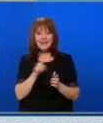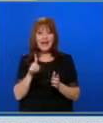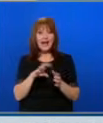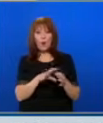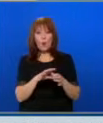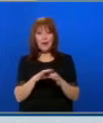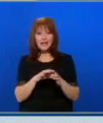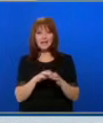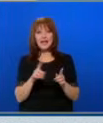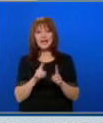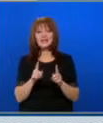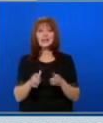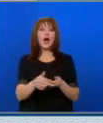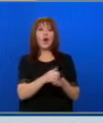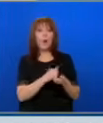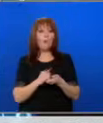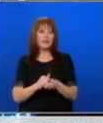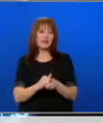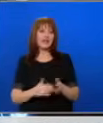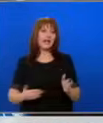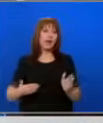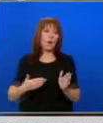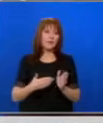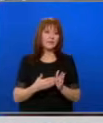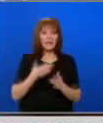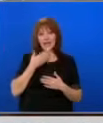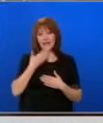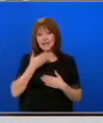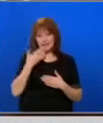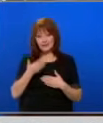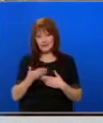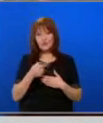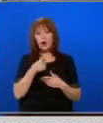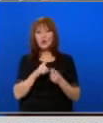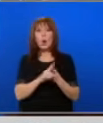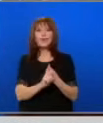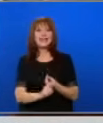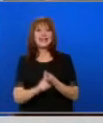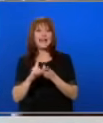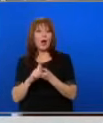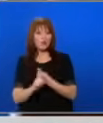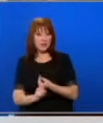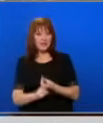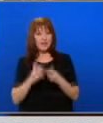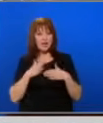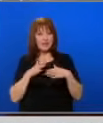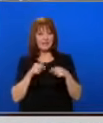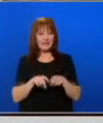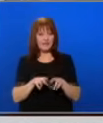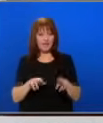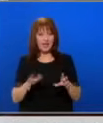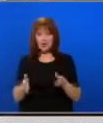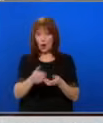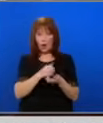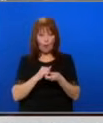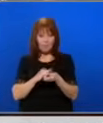са необединена опозиция. Изказвания от господин Костадинов или от колегите от ИТА на обединената